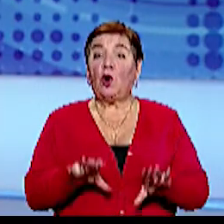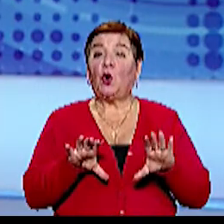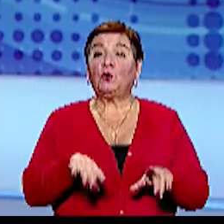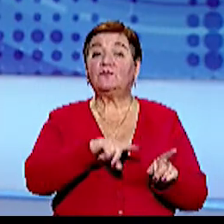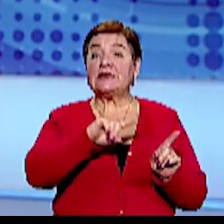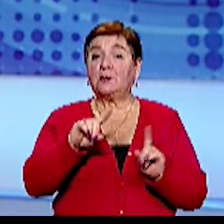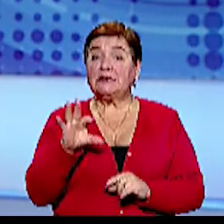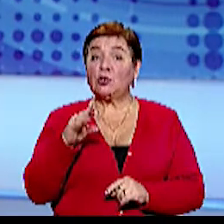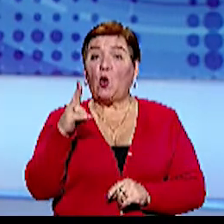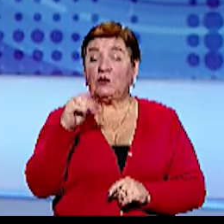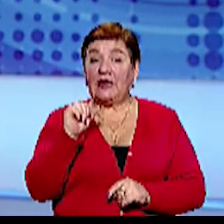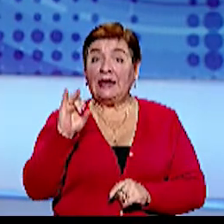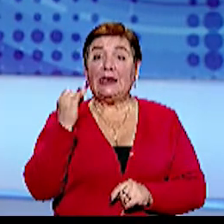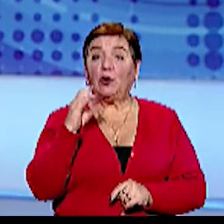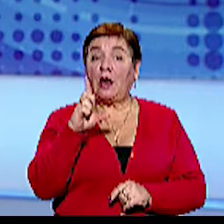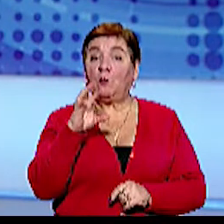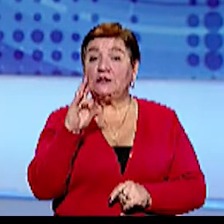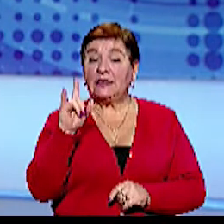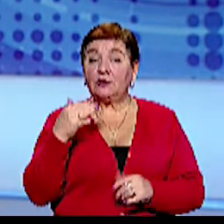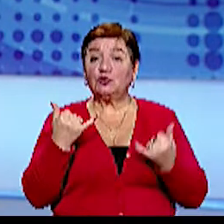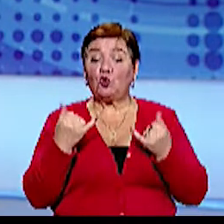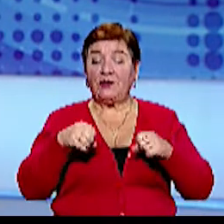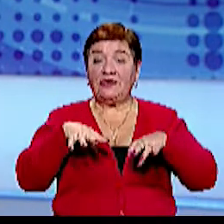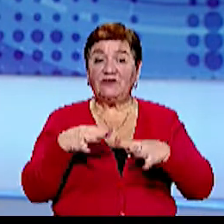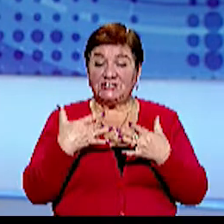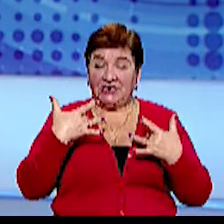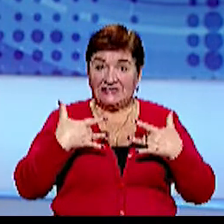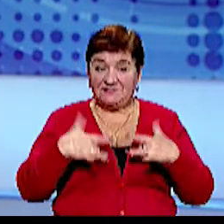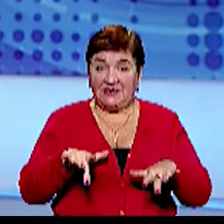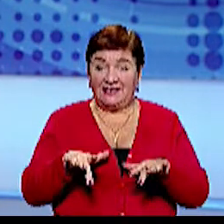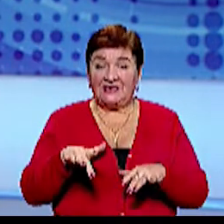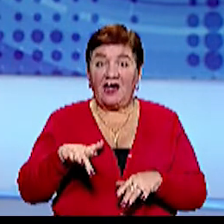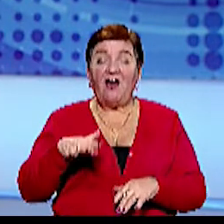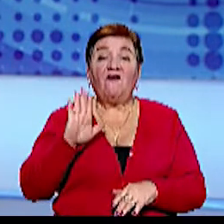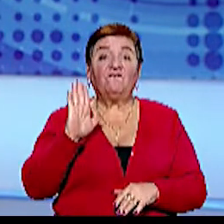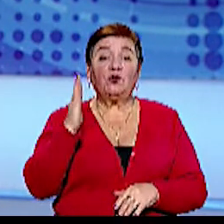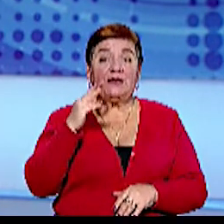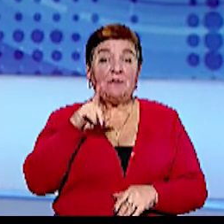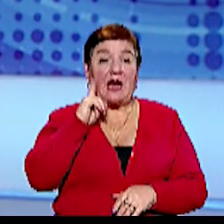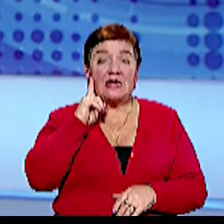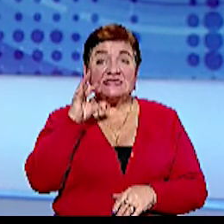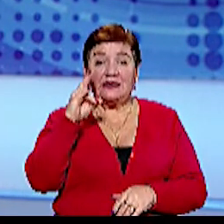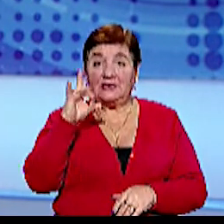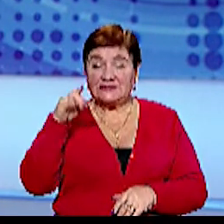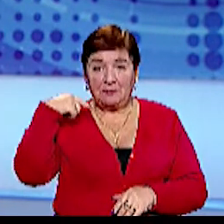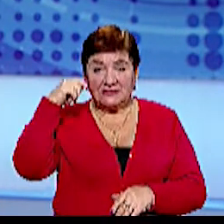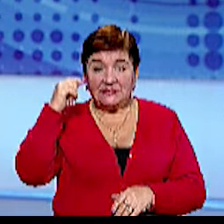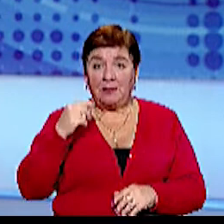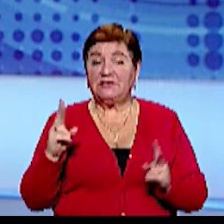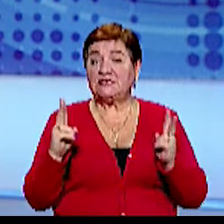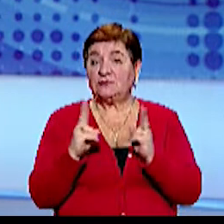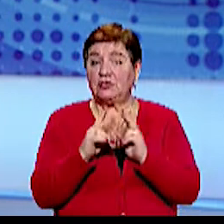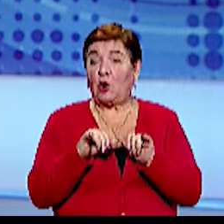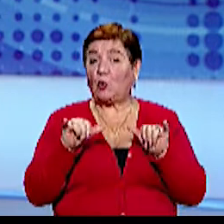Голову Закарпатської ОДА Ігоря Бондаренка сьогодні вирішив звільнити із посади президент Володимир Зеленський. Про це він розповів під час зустрічі